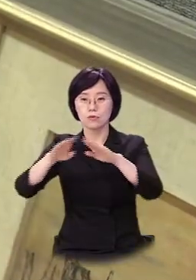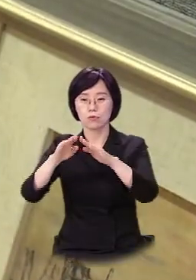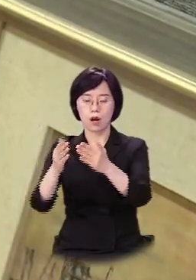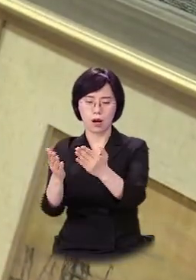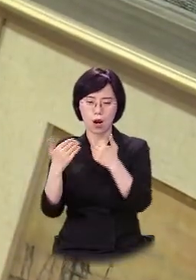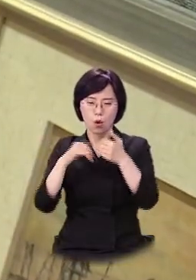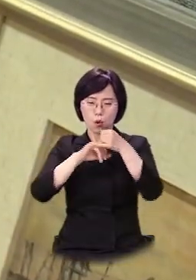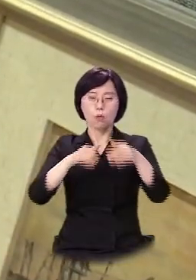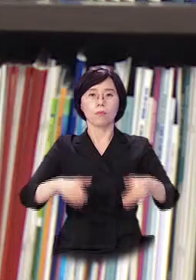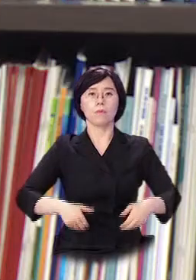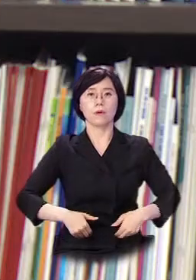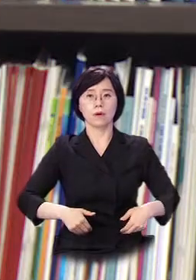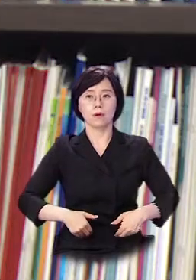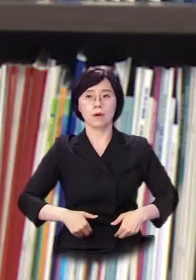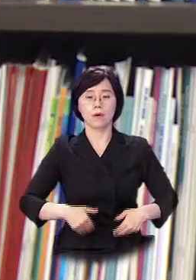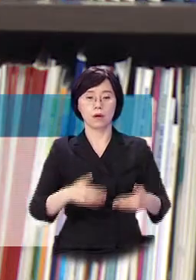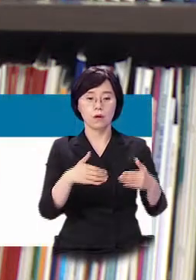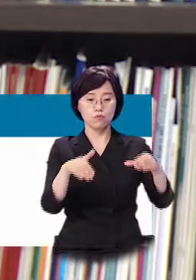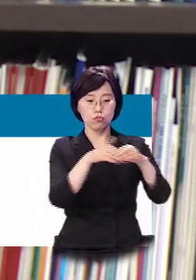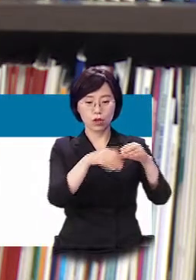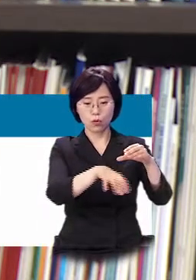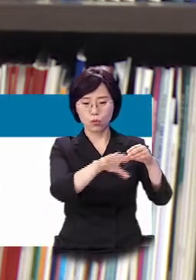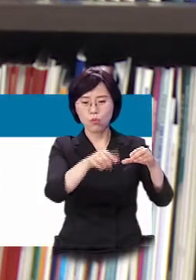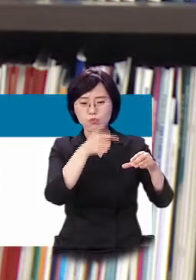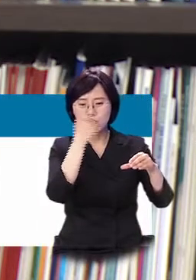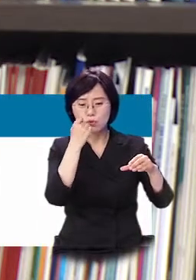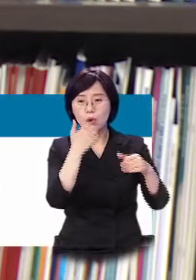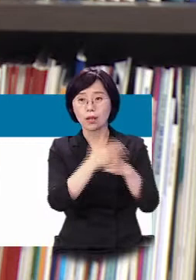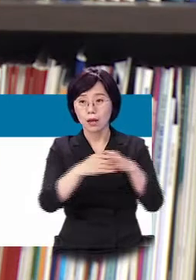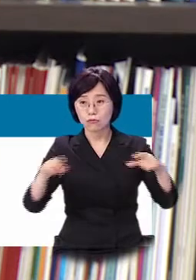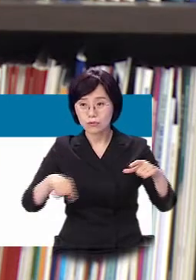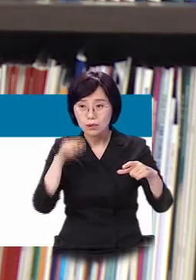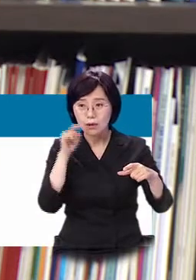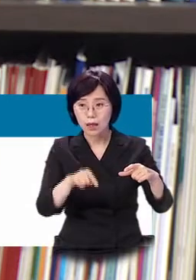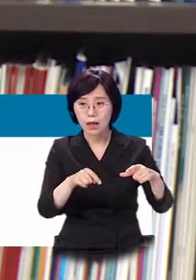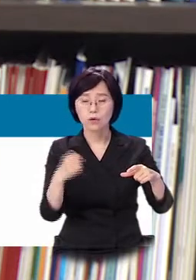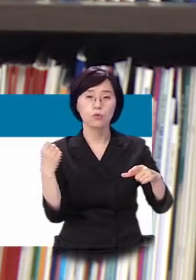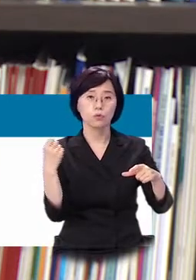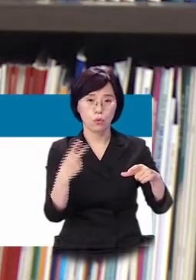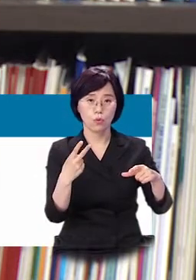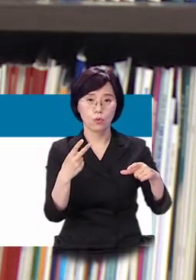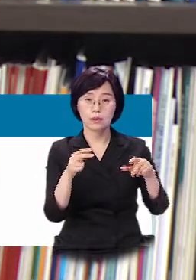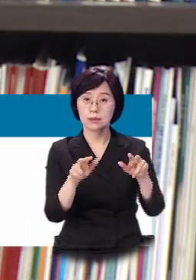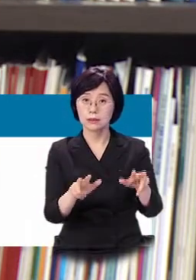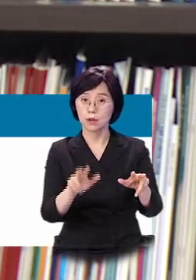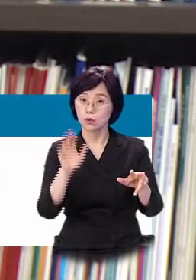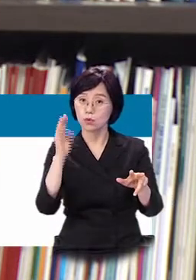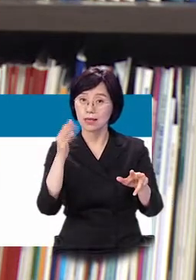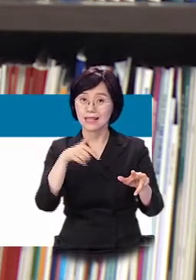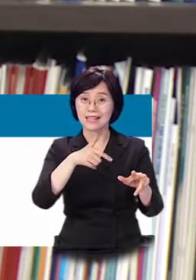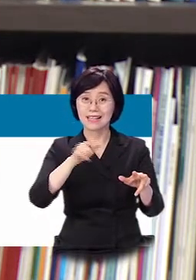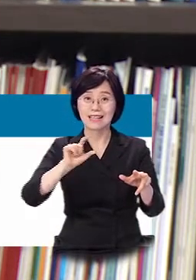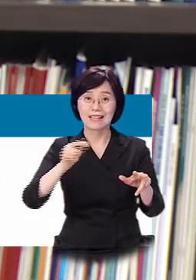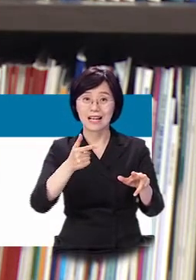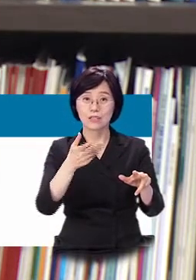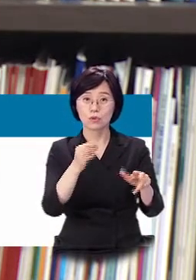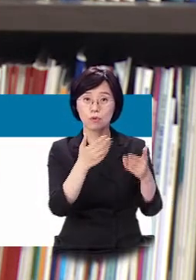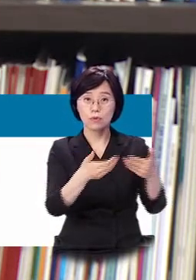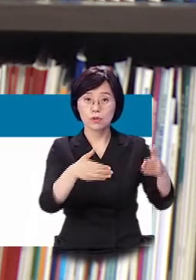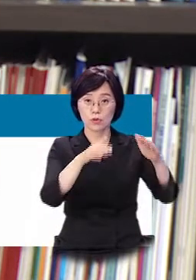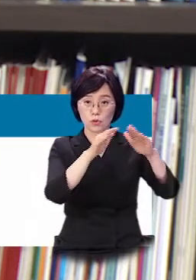이유입니다 뭐라 시선이 라칸 그런 상 에다가 지금 최근에 그 간송미술관